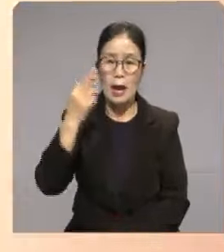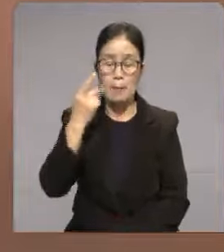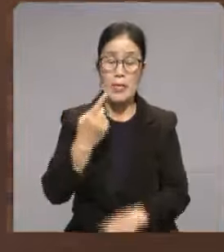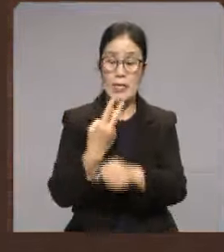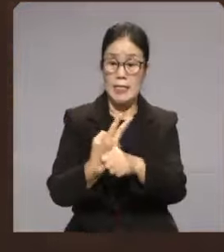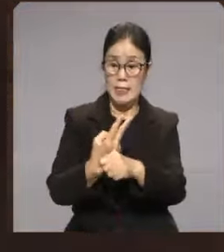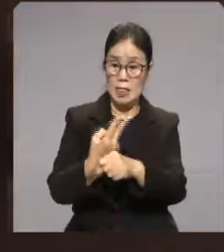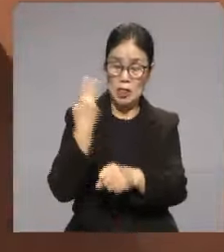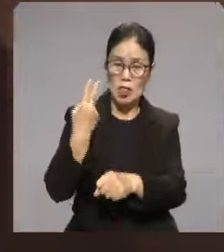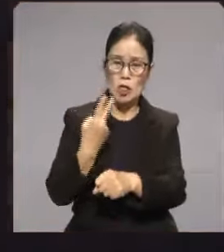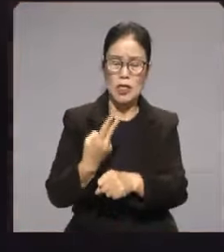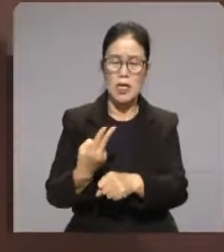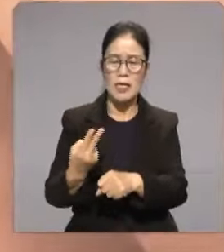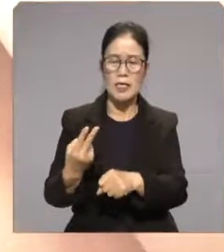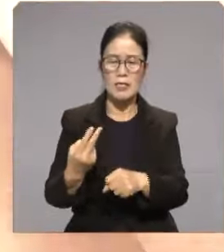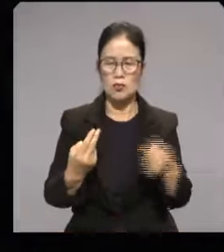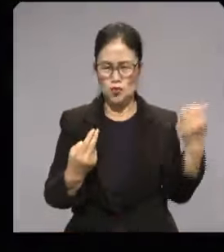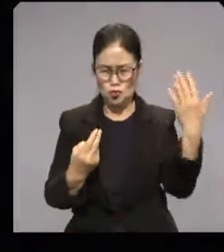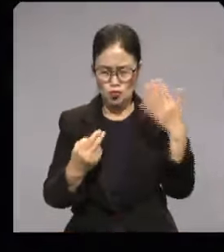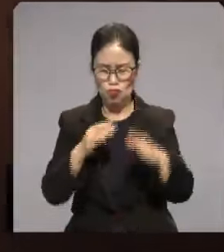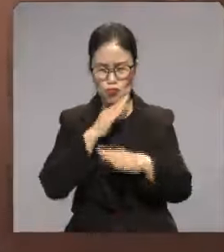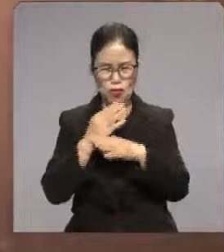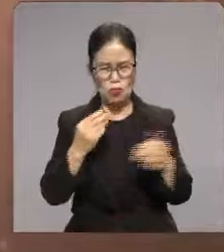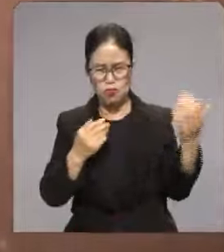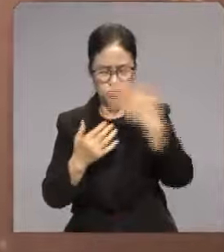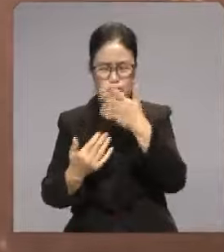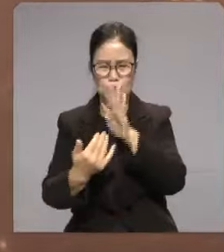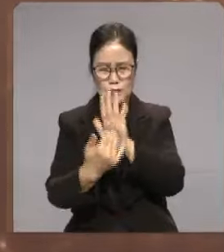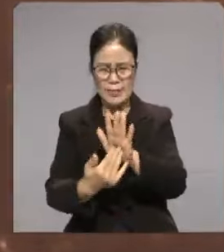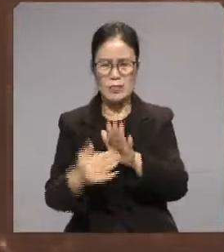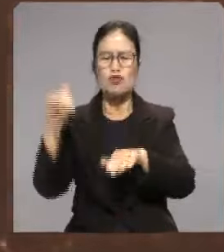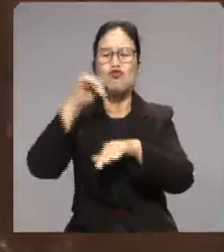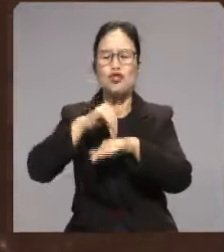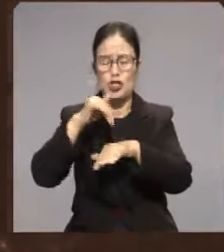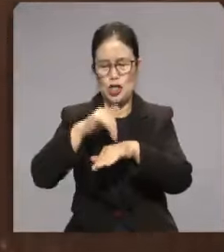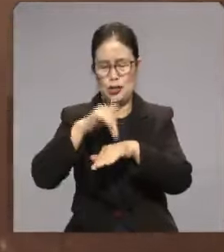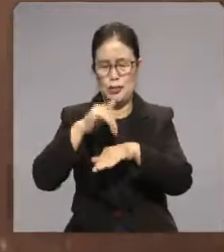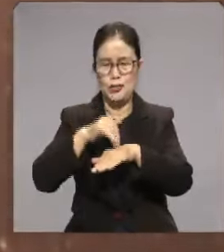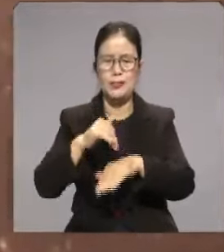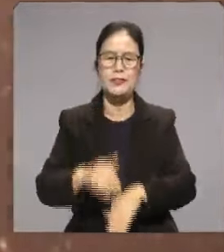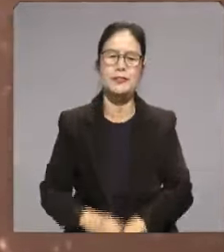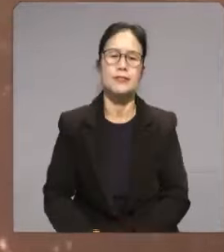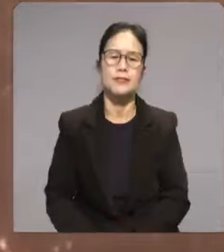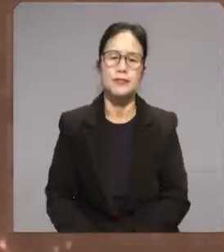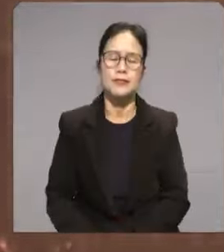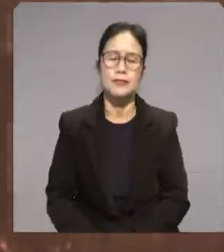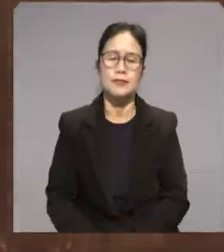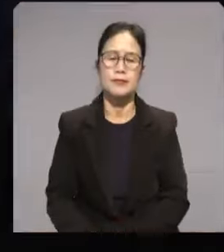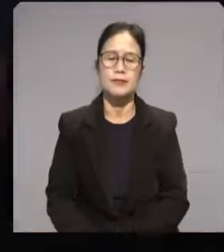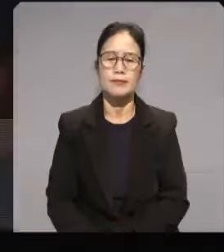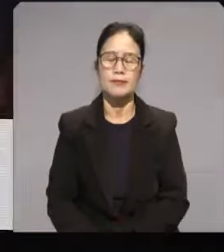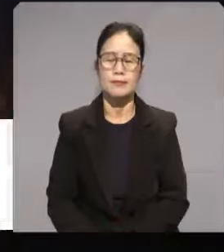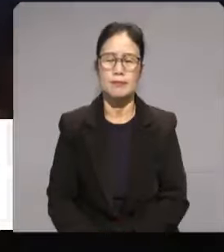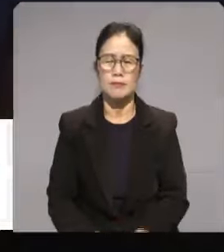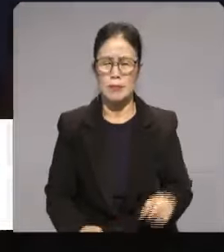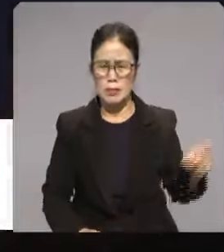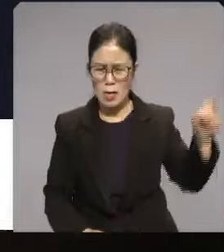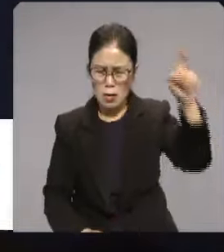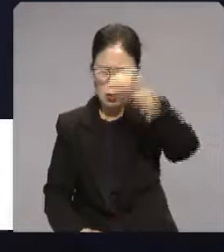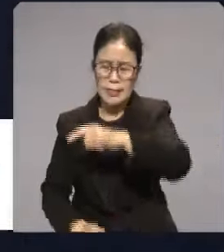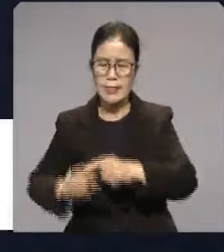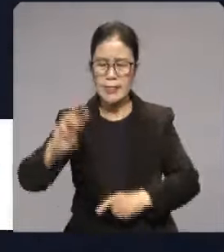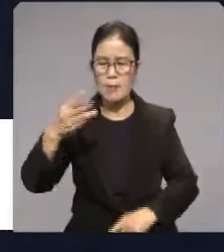전 북한 탄도탄 도발에 맞서 쏜 전술 지대지 미사일 에이테킴스입니다. 사거리